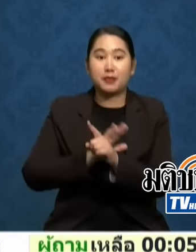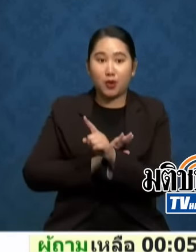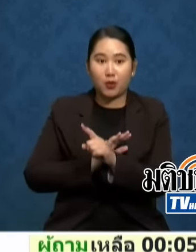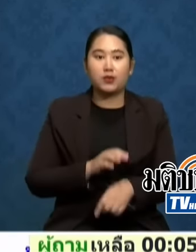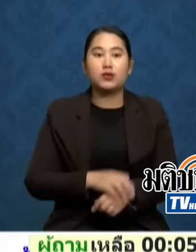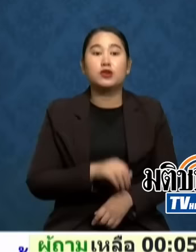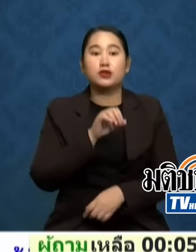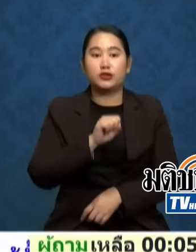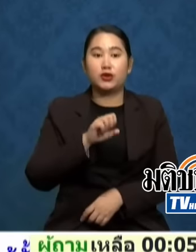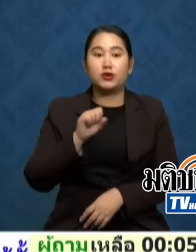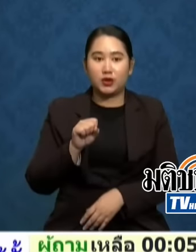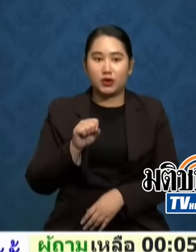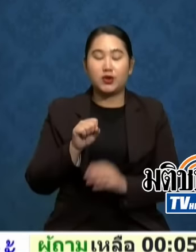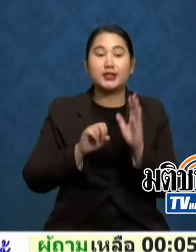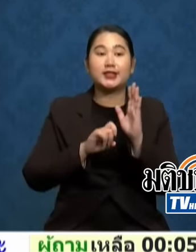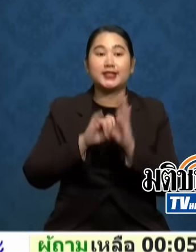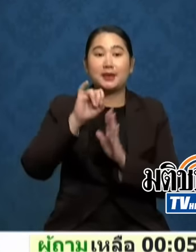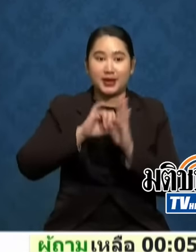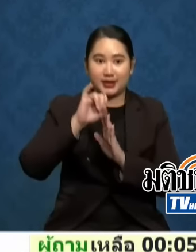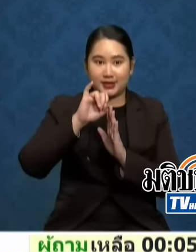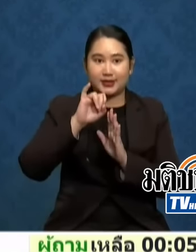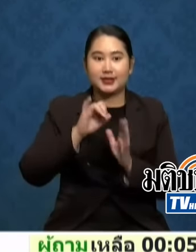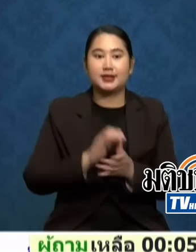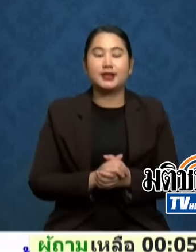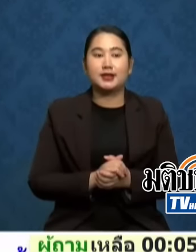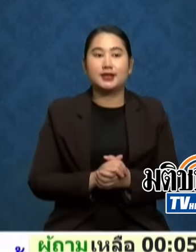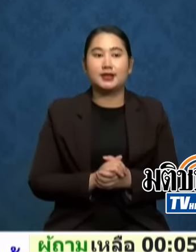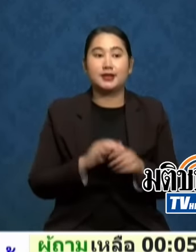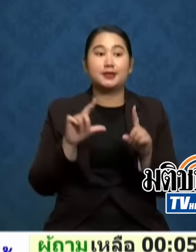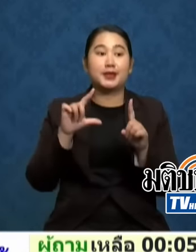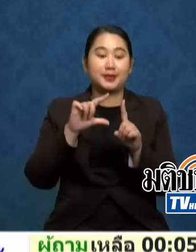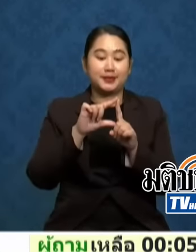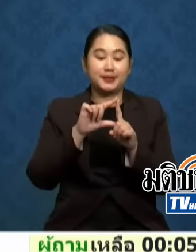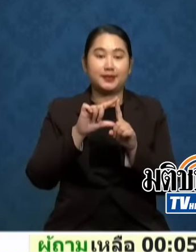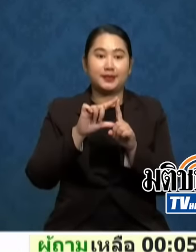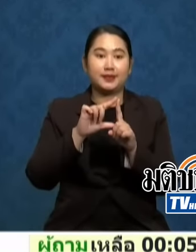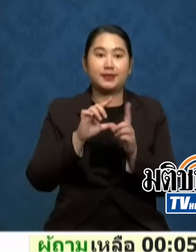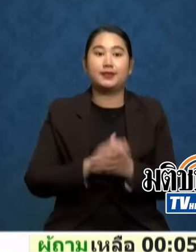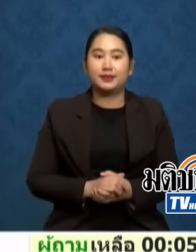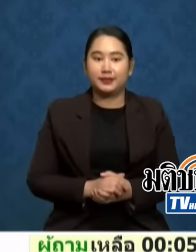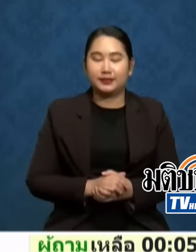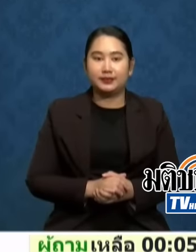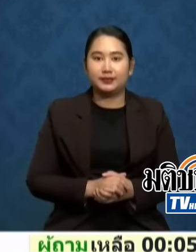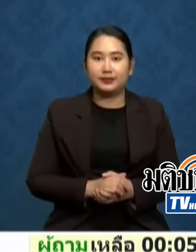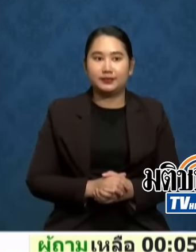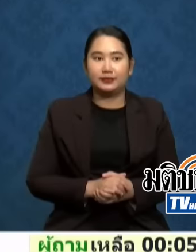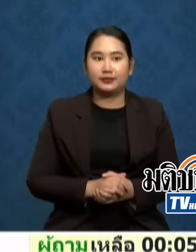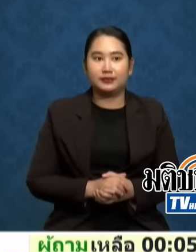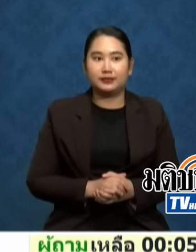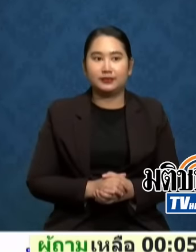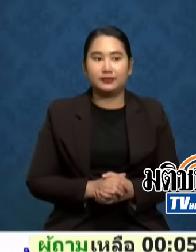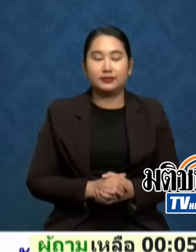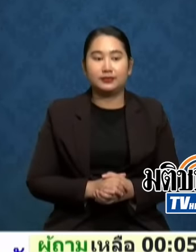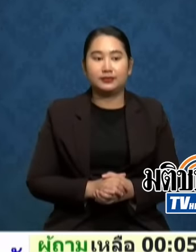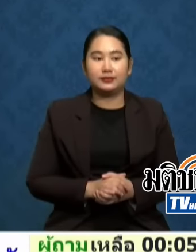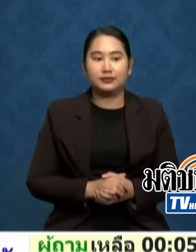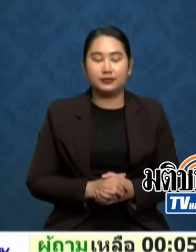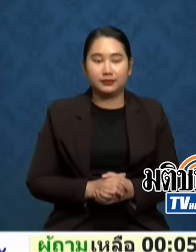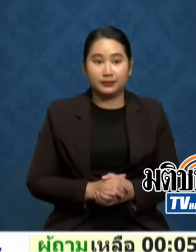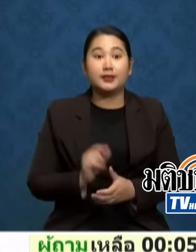รจากจังหวัดเชียงใหม่พรรคประชาชนนะครับก่อนอื่นนั้นผมต้